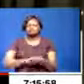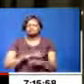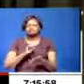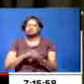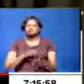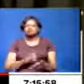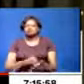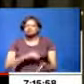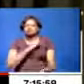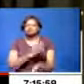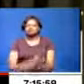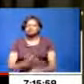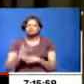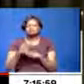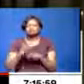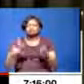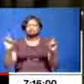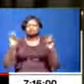mamlaka watagawana.